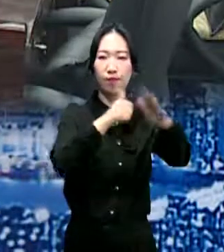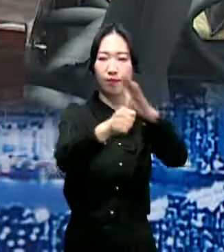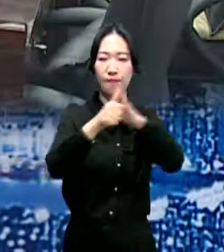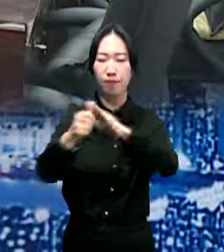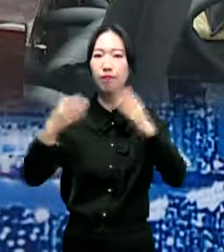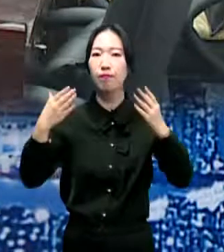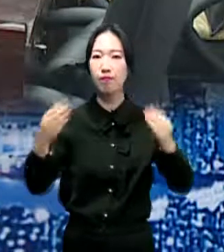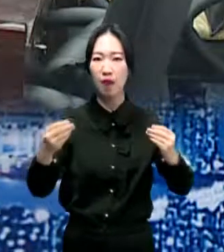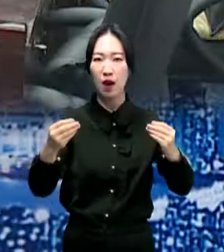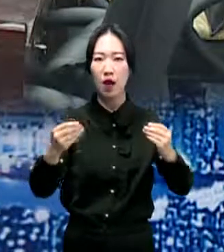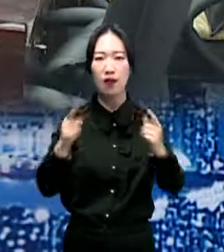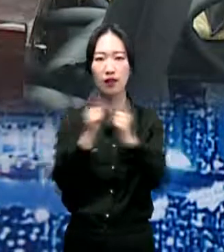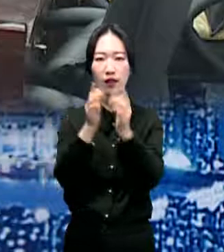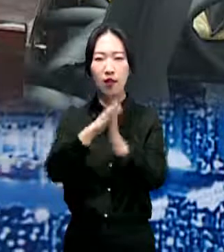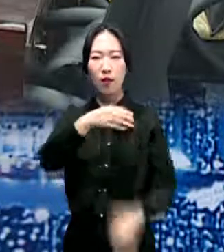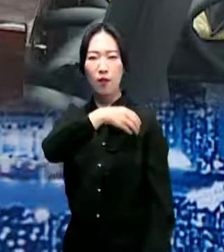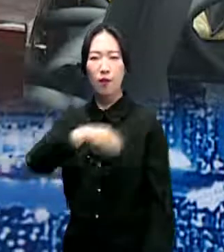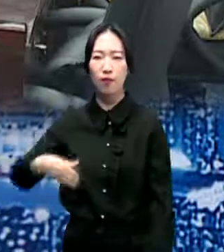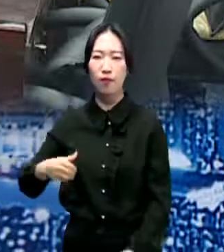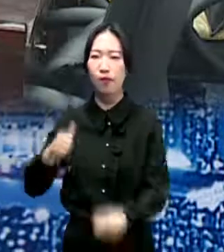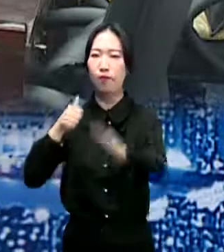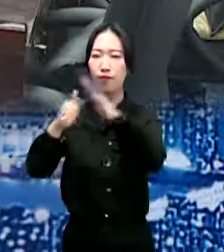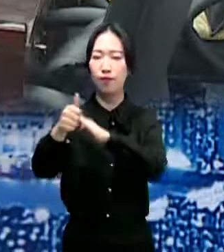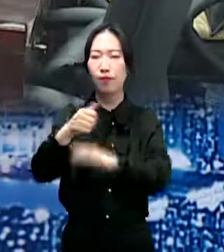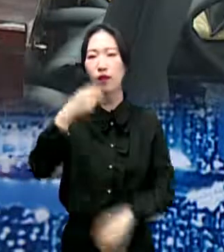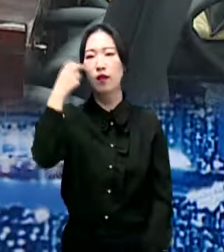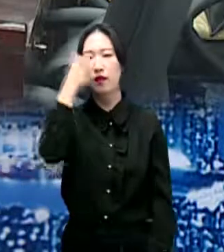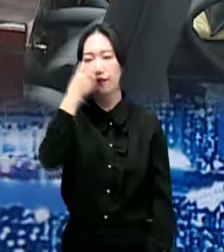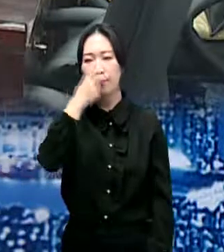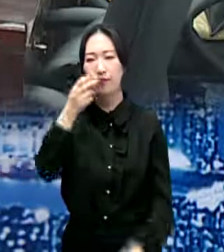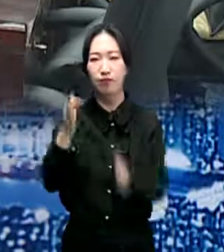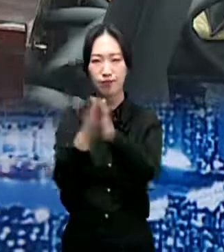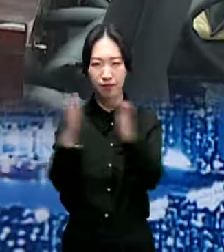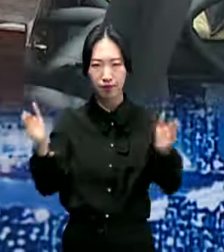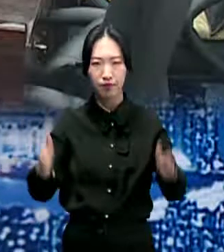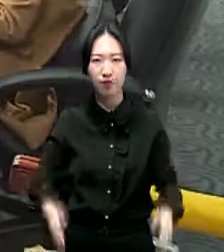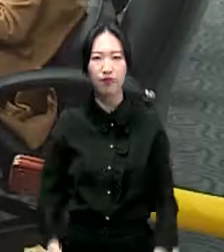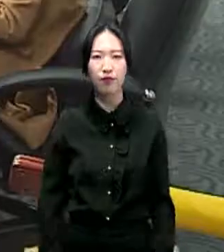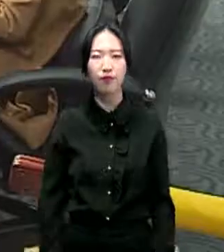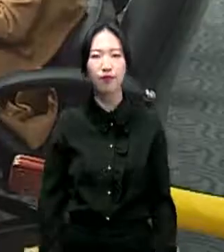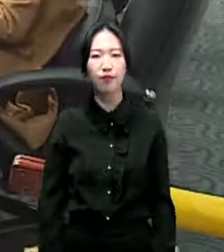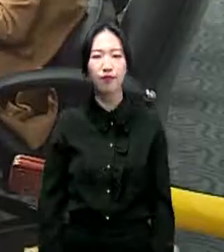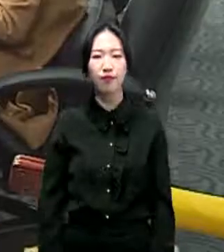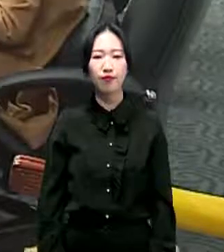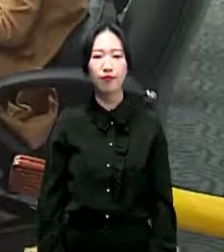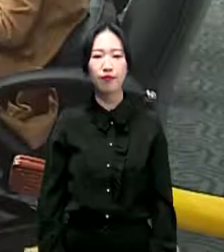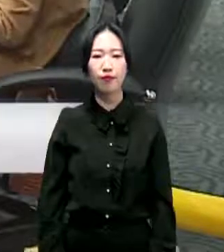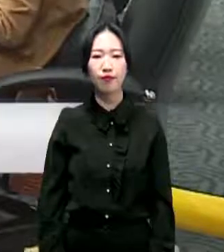끝내고 본청 행정감사에 돌입했습니다. 신한결 기자가 취재했습니다.